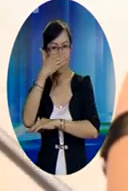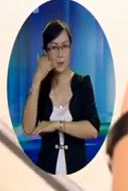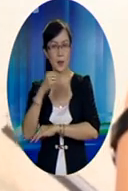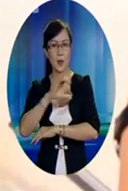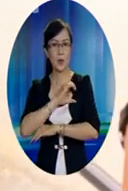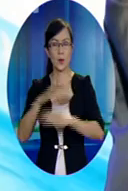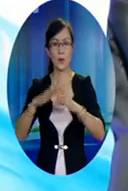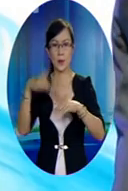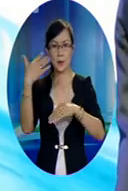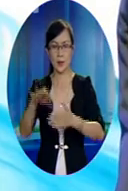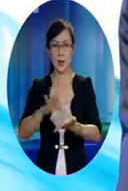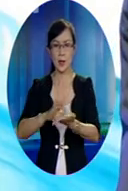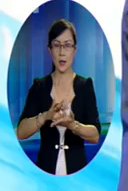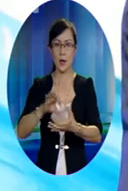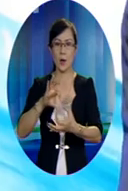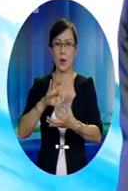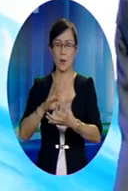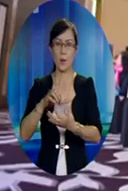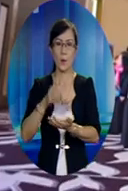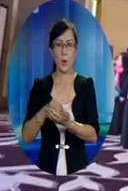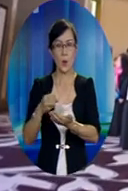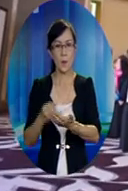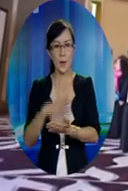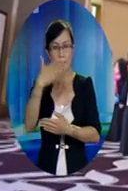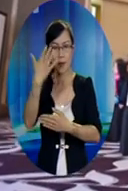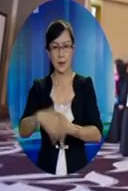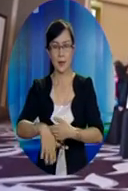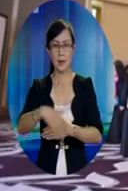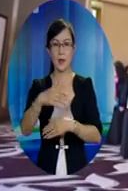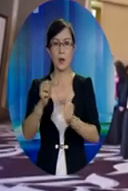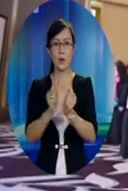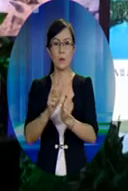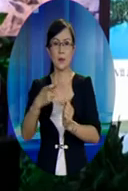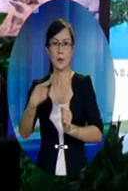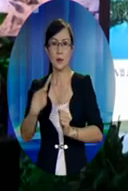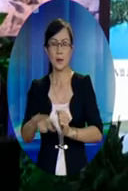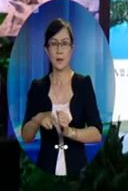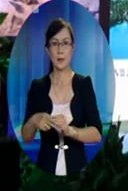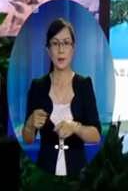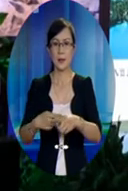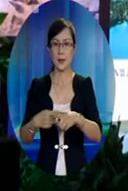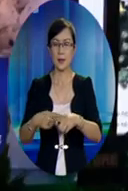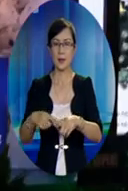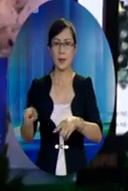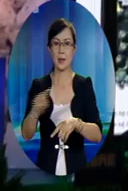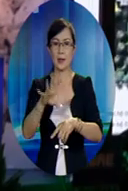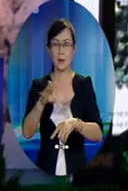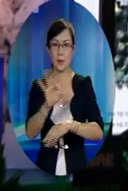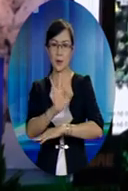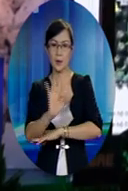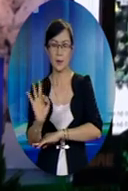thự hoàn tất việc ký kết hợp đồng mua bán, sẽ nhận ngay chương trình trải nghiệm tuyệt vời cùng Singroup với trị giá lên đến 250 triệu